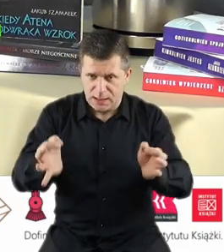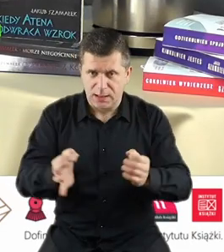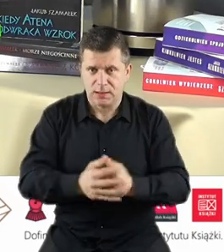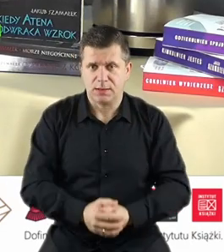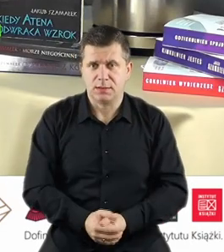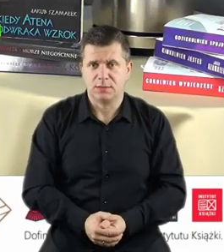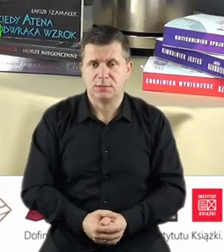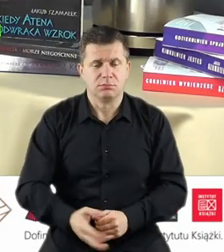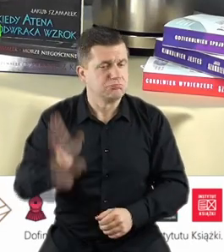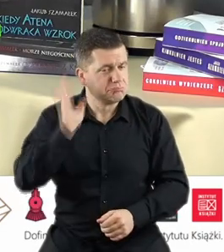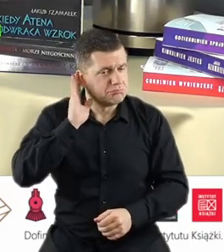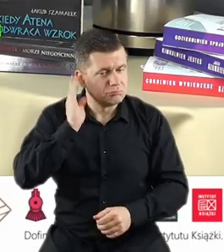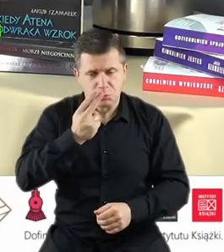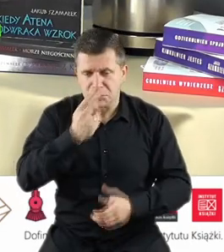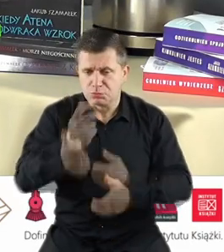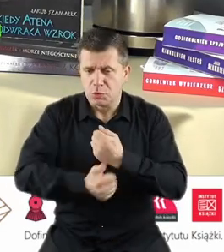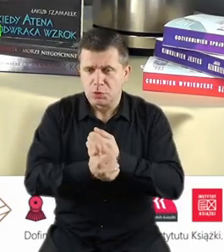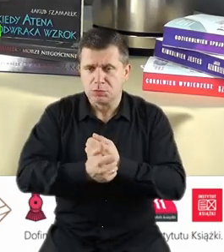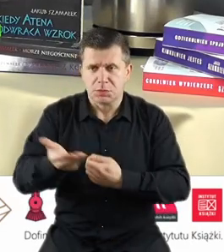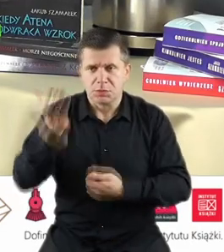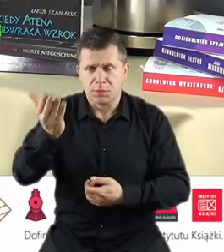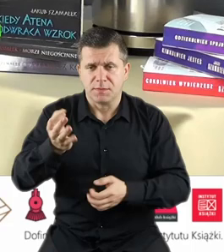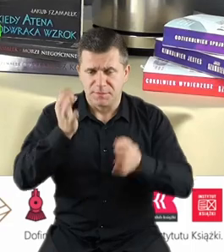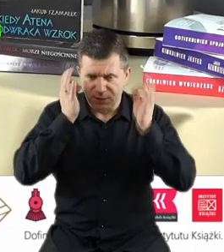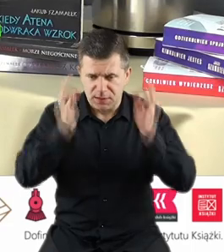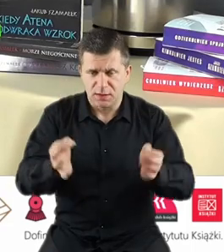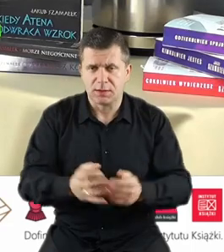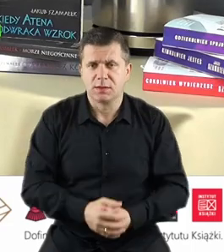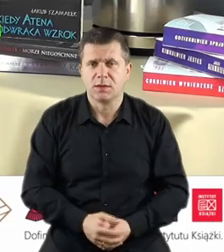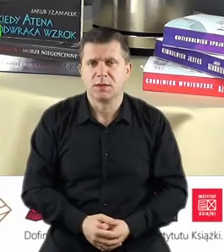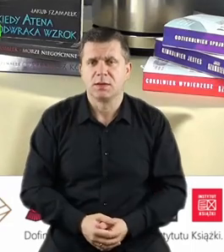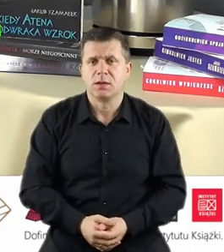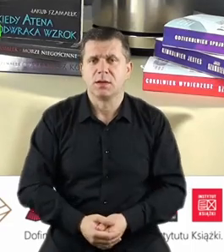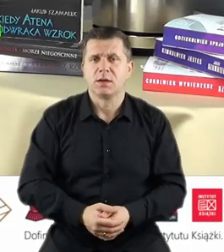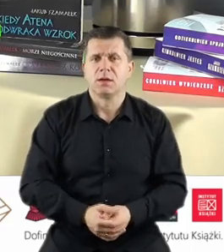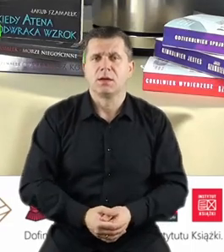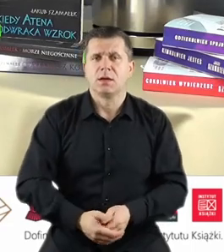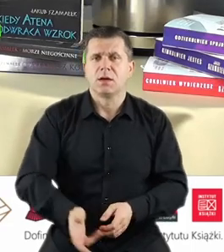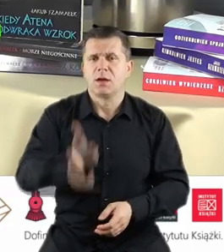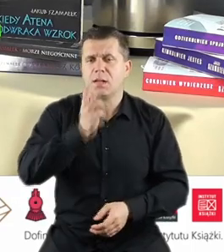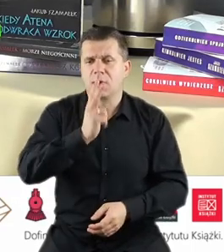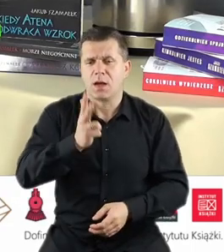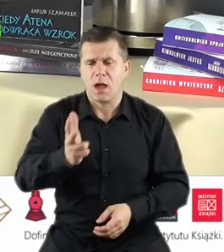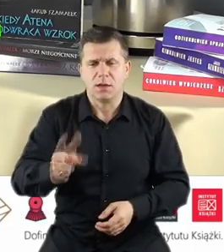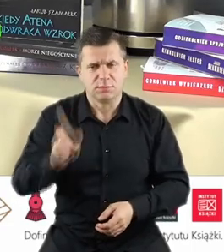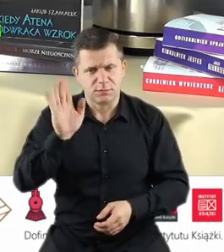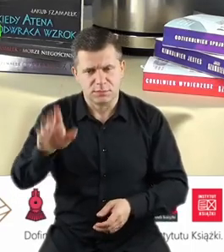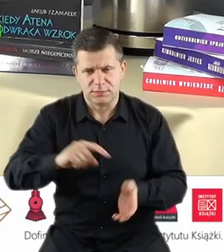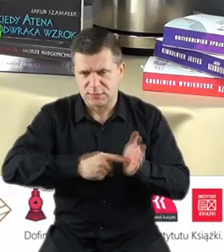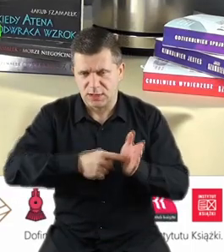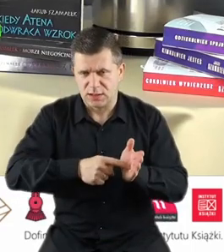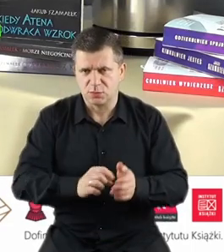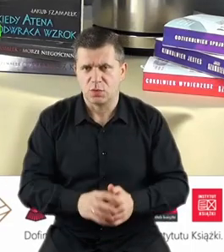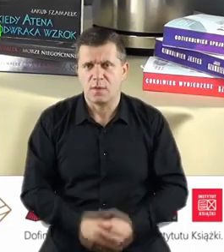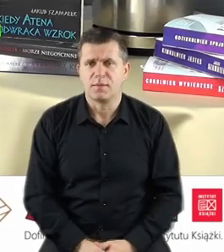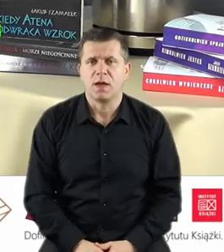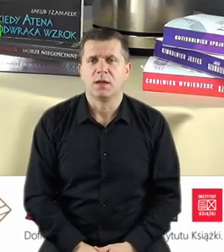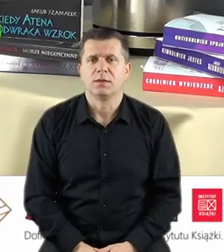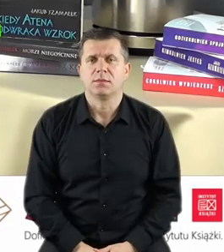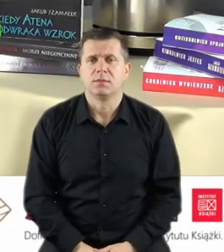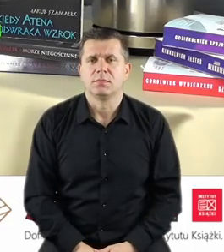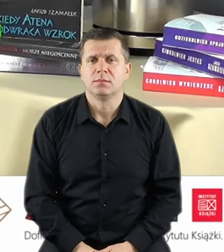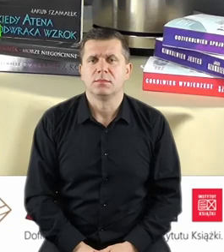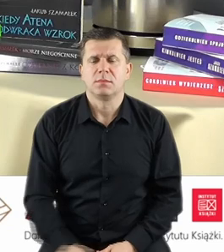się dzieje z Ujgurami w Chinach, że każdy ich ruch, naprawdę każdy jest rejestrowany i oni nie mają prawa